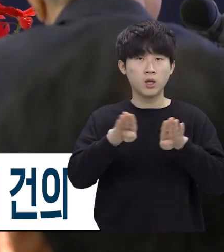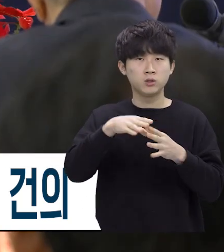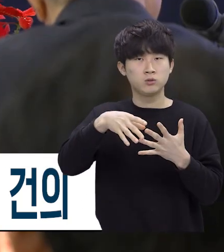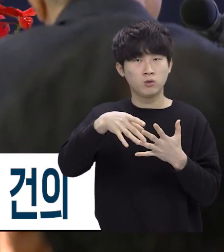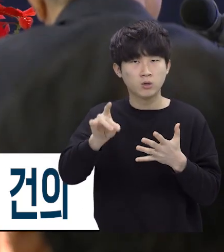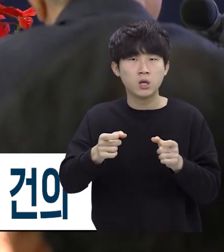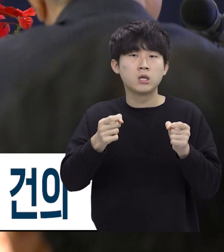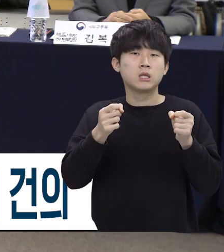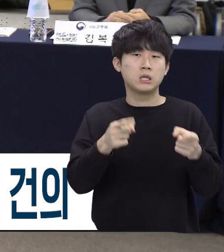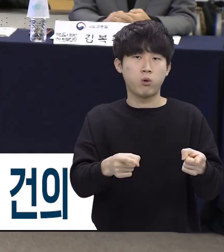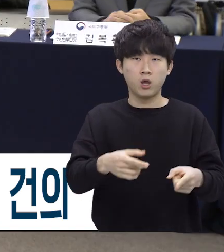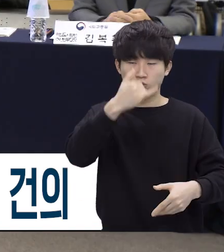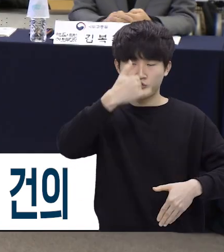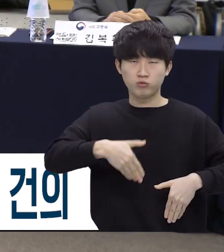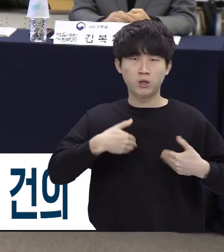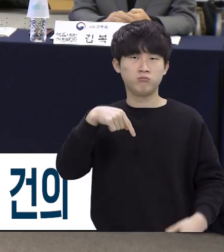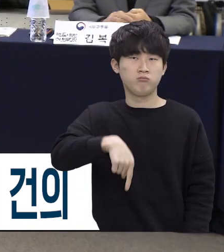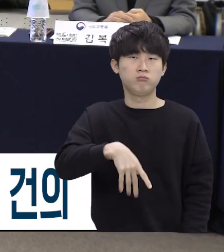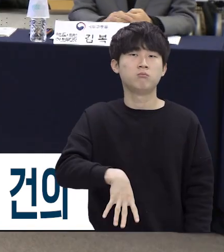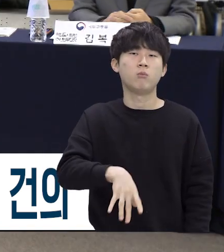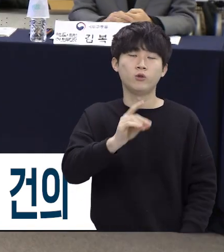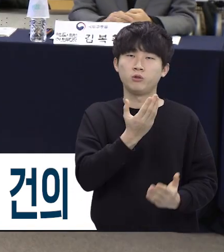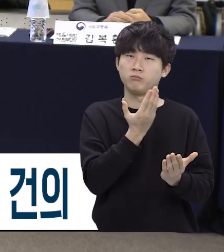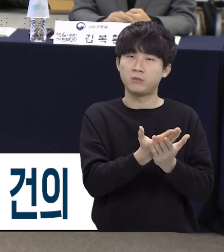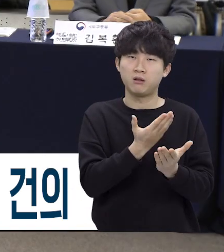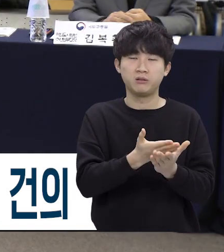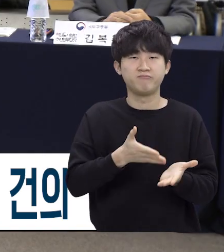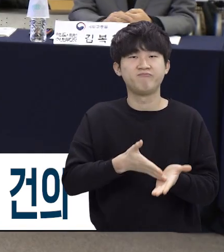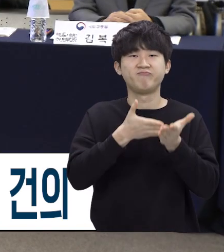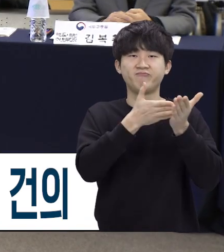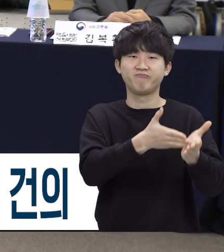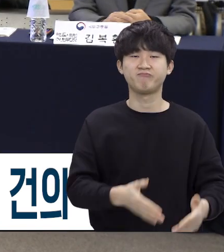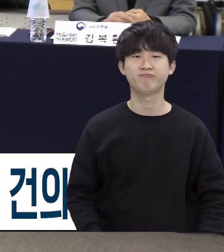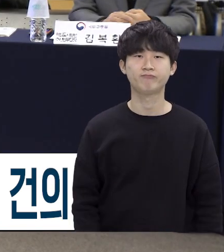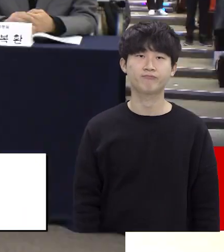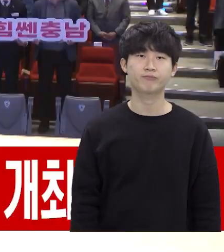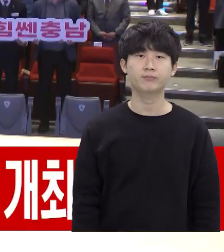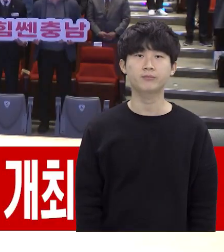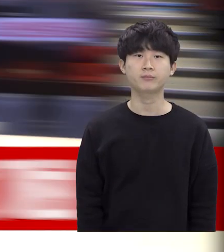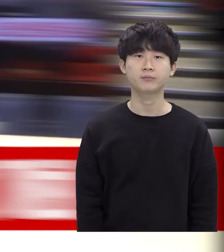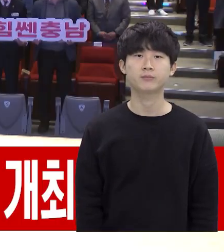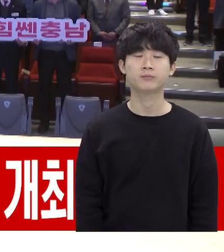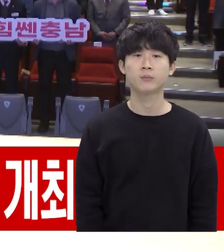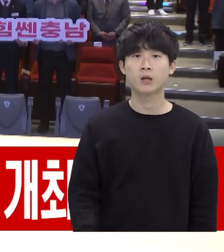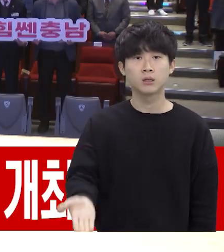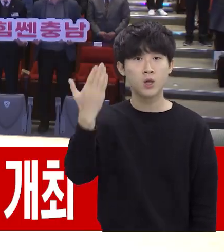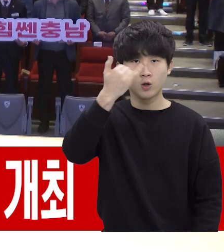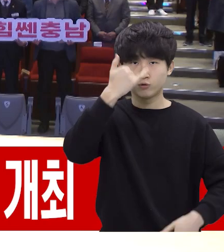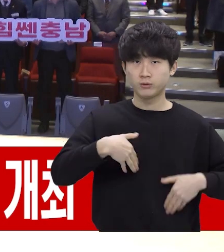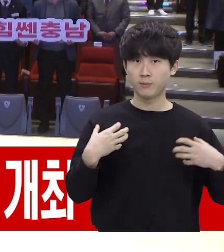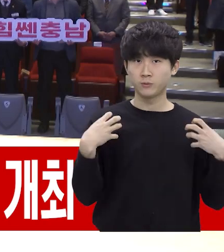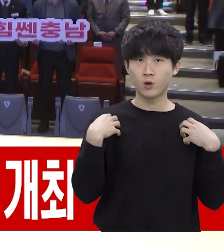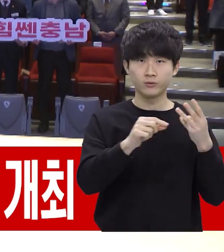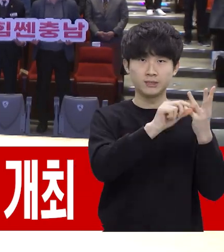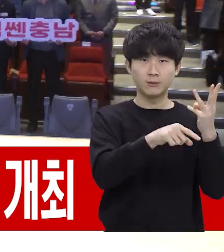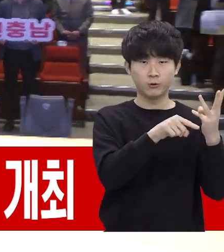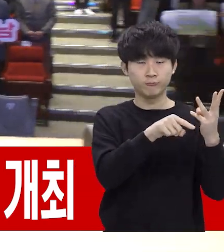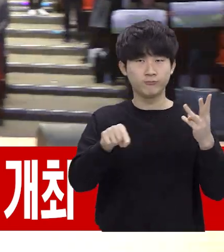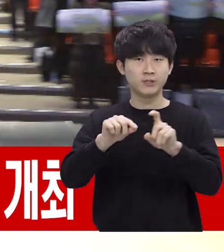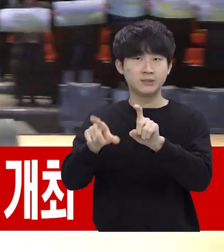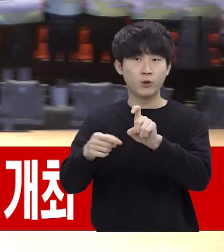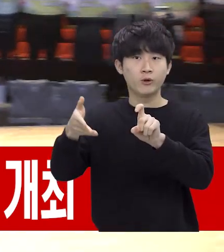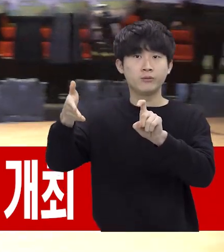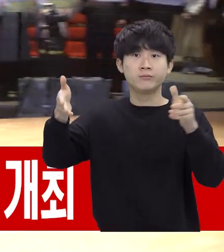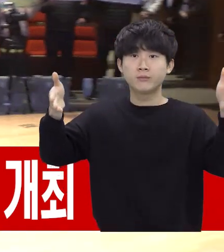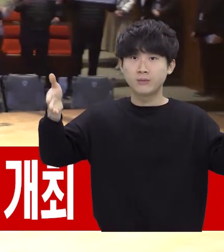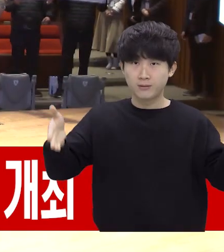지역 여건에 맞는 공공기관 이전 우선 선택권을 줄 것을 건의했습니다. 충남도가 지난 3월부터 11월까지